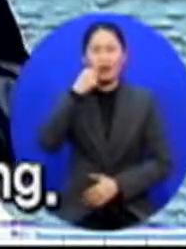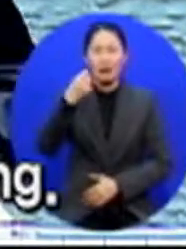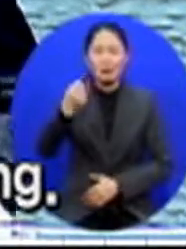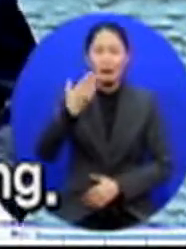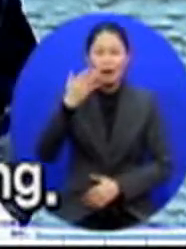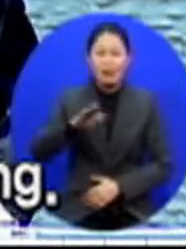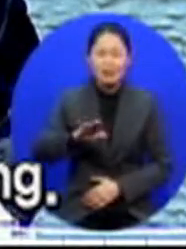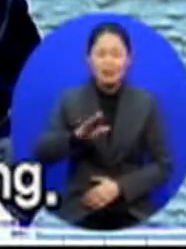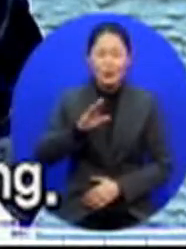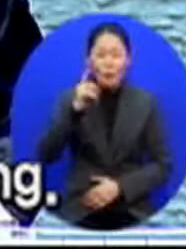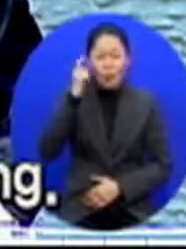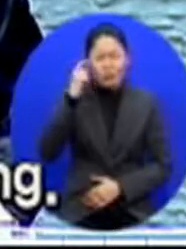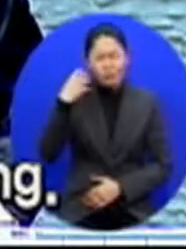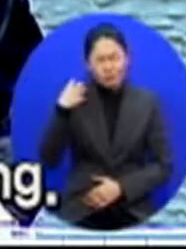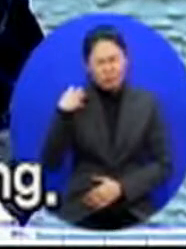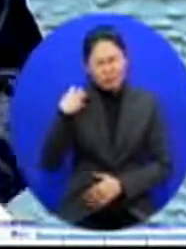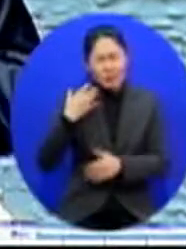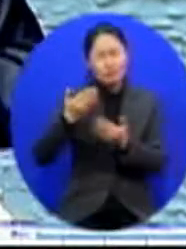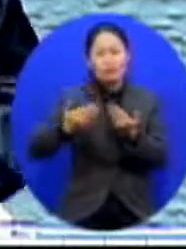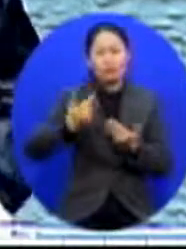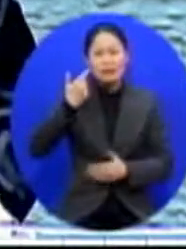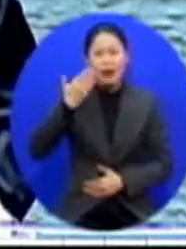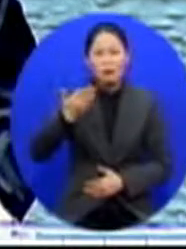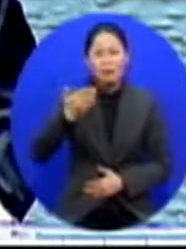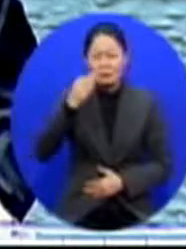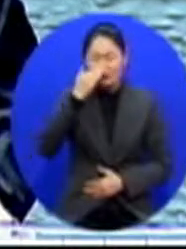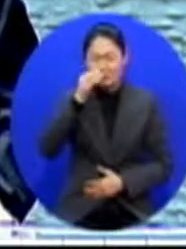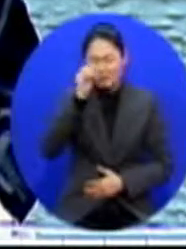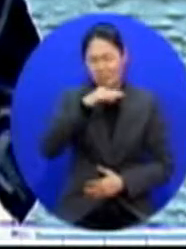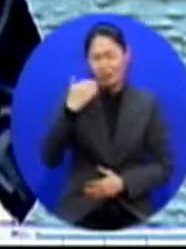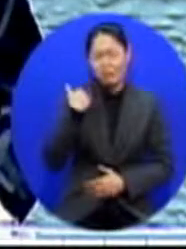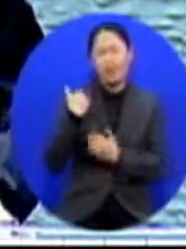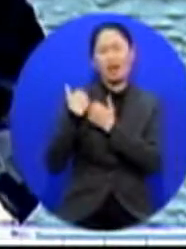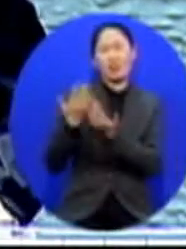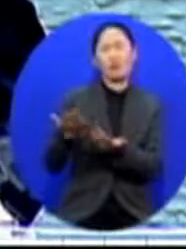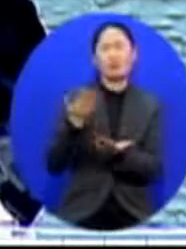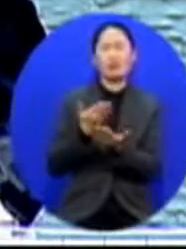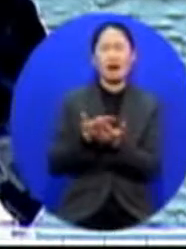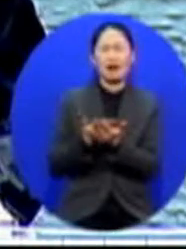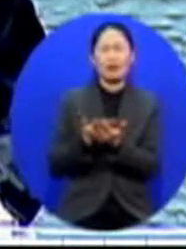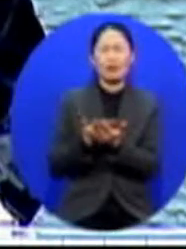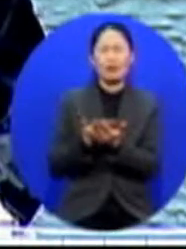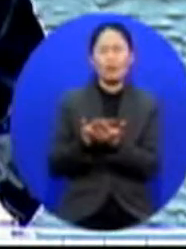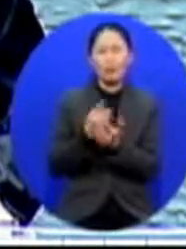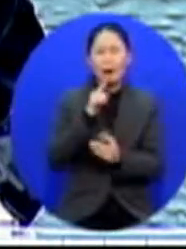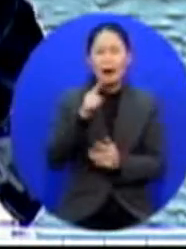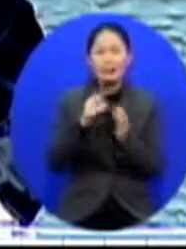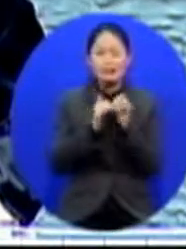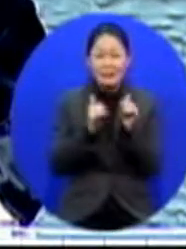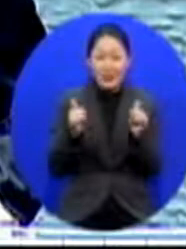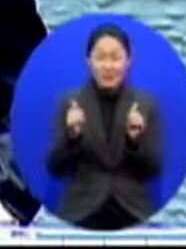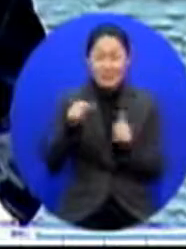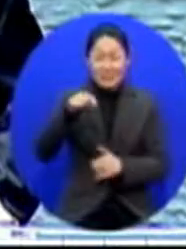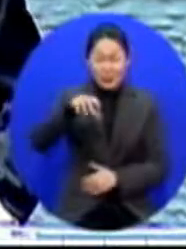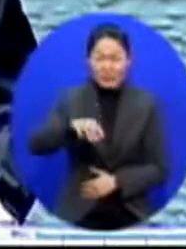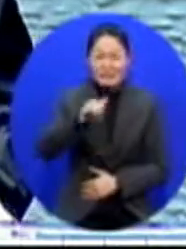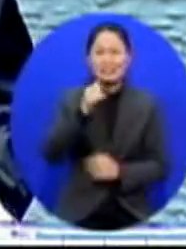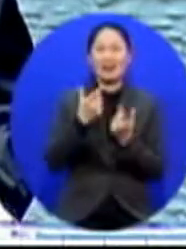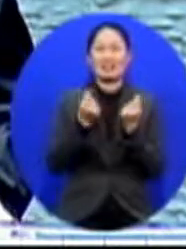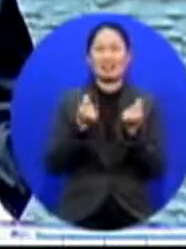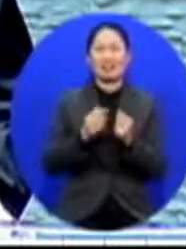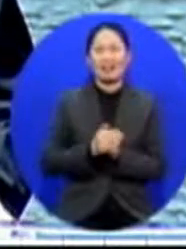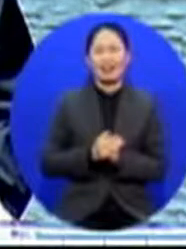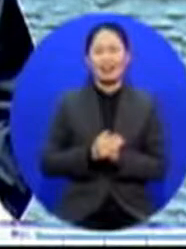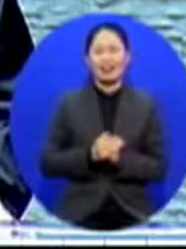그렇게 부담스럽게 하신 약 5 좀 내버려 달라고 그러시는 분들이 이 자리에도 계실겁니다